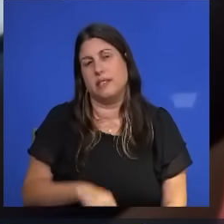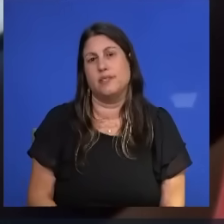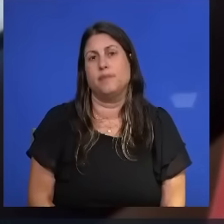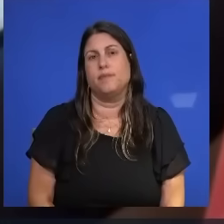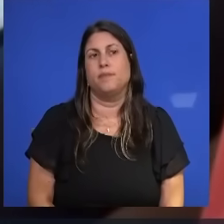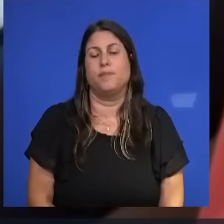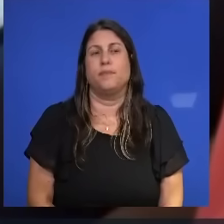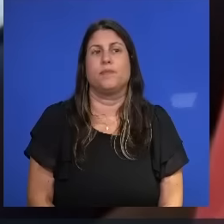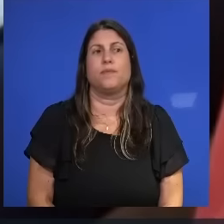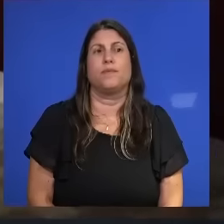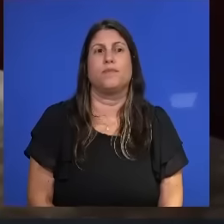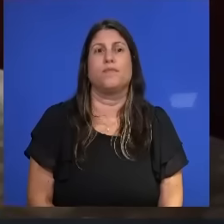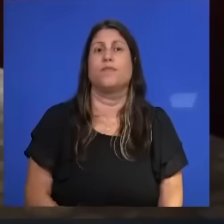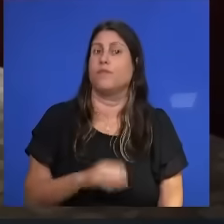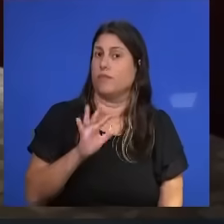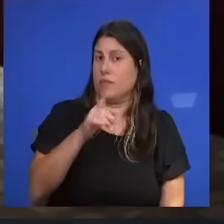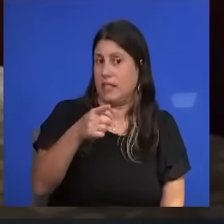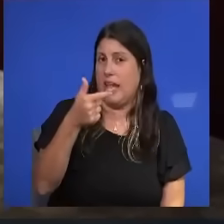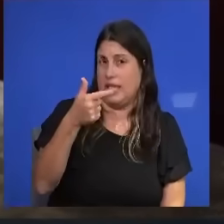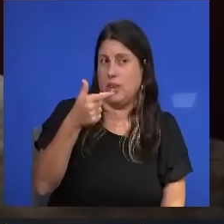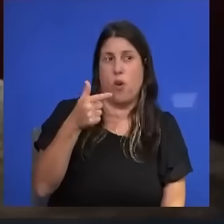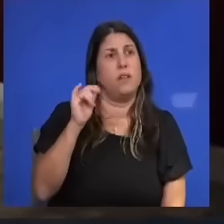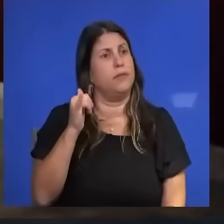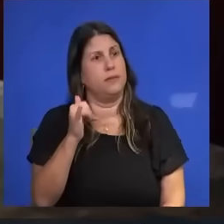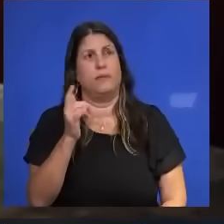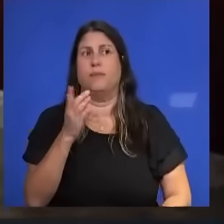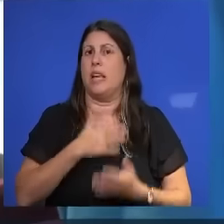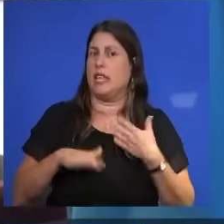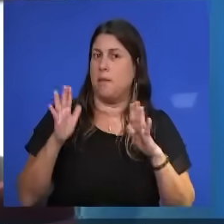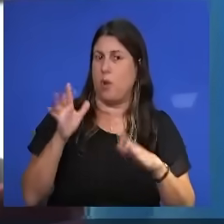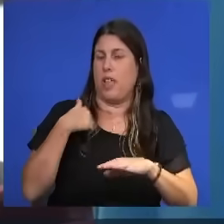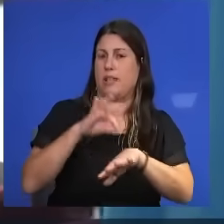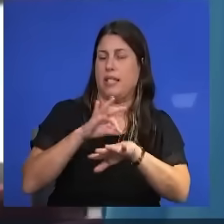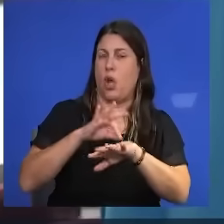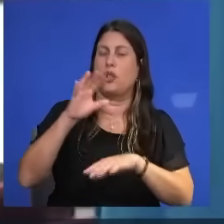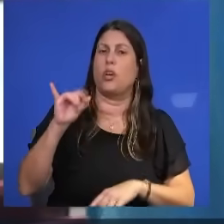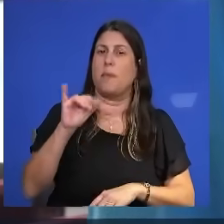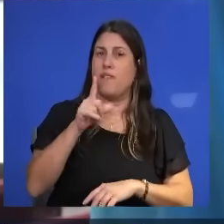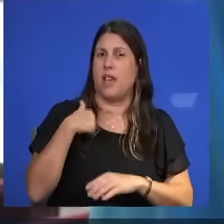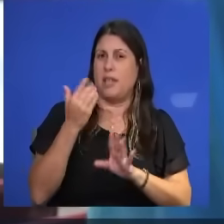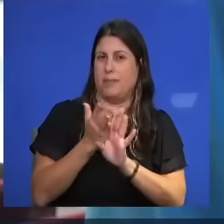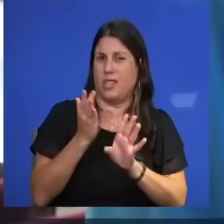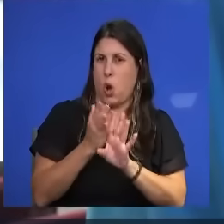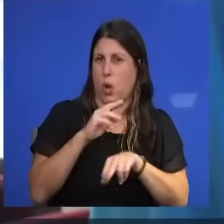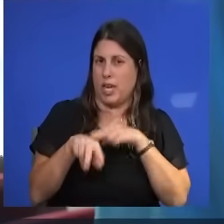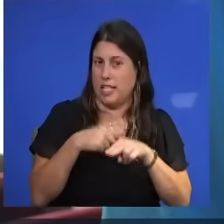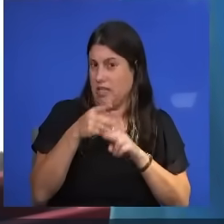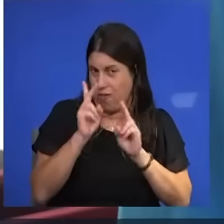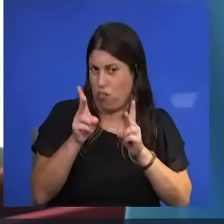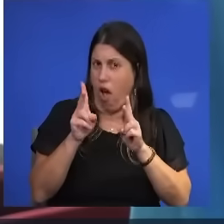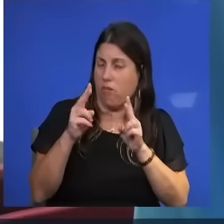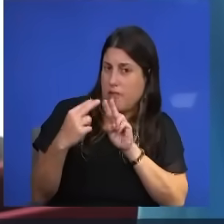שלום, אתה גיורא? כן. אלמוג, אני דוקטור יורם להב, אני פסיכולוג קליני. יש מצב שניפגש, נדבר קצת פה, דיברתי עם